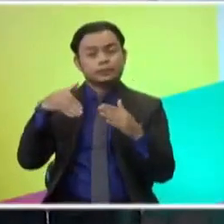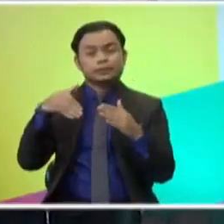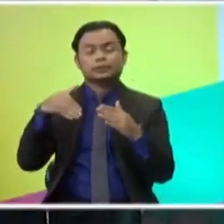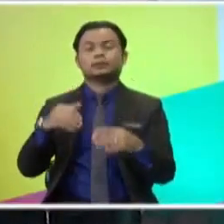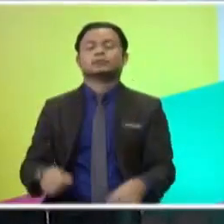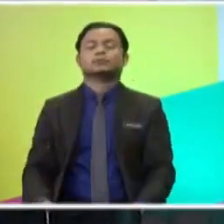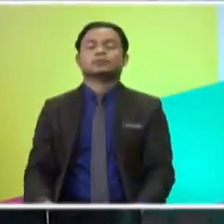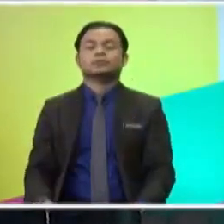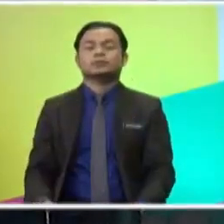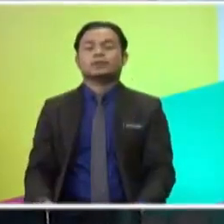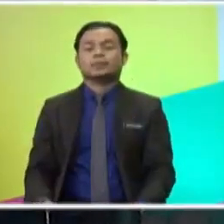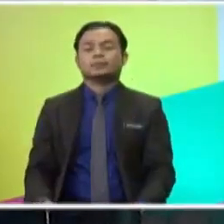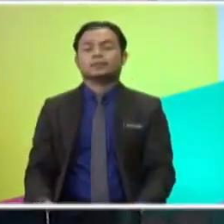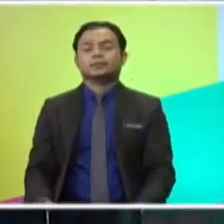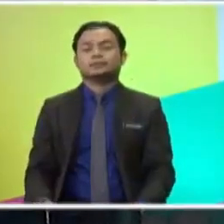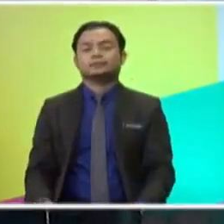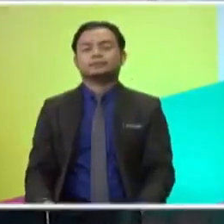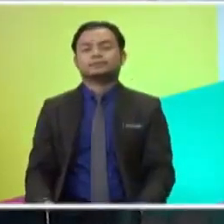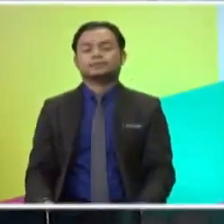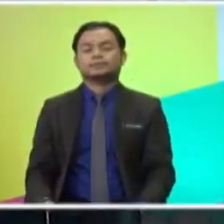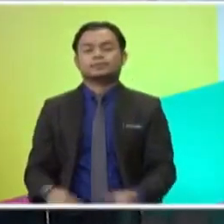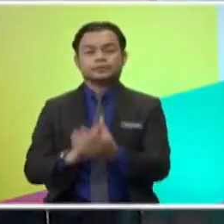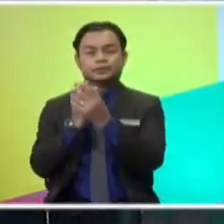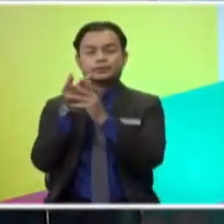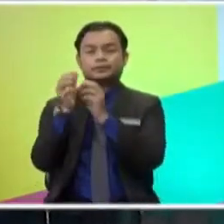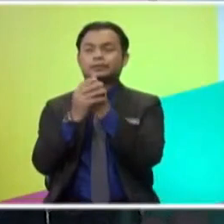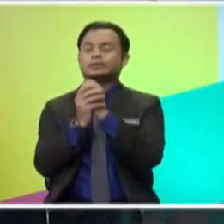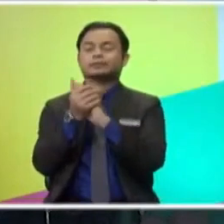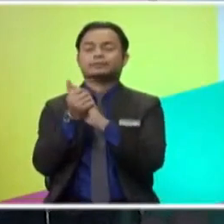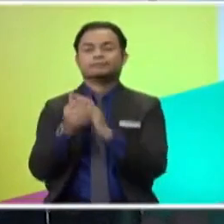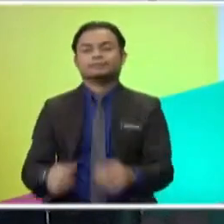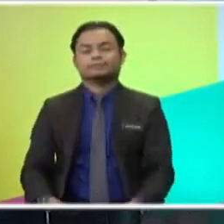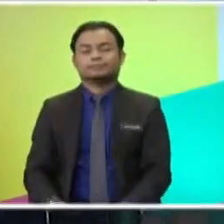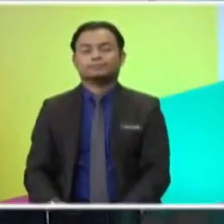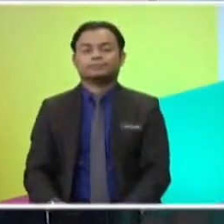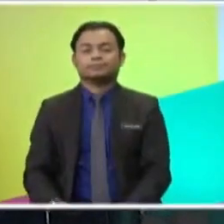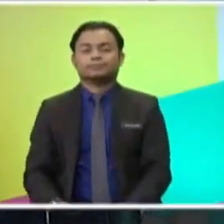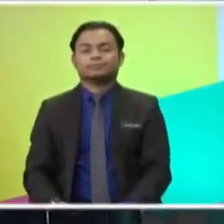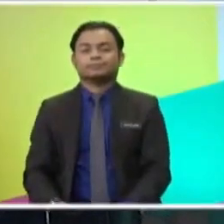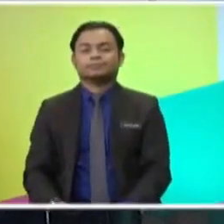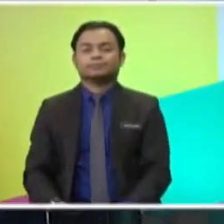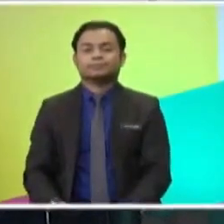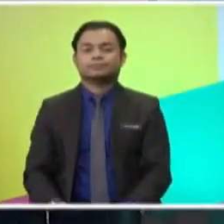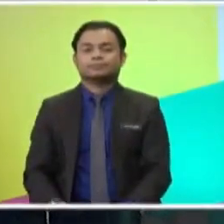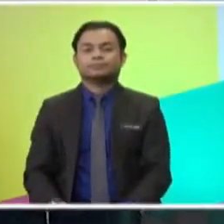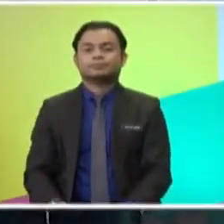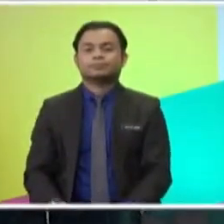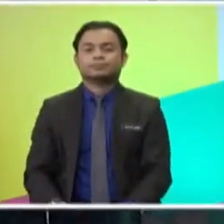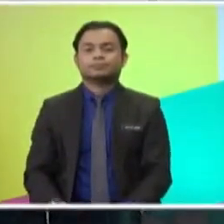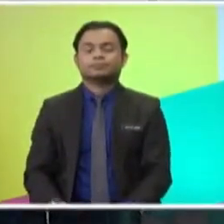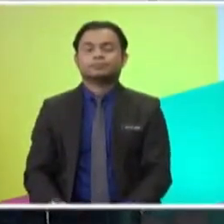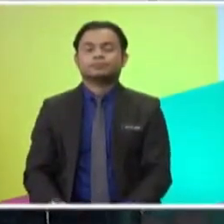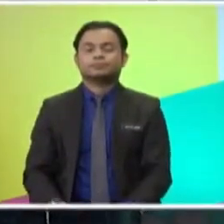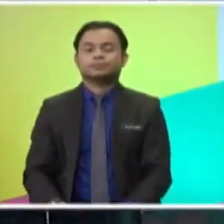SOP. Dengan ini, saya menjemput Cikgu Zakaria terlebih dahulu untuk menggunakan gel pembasmi kuman, Cikgu.